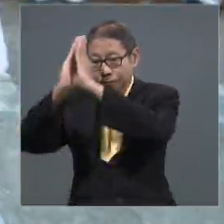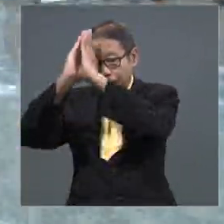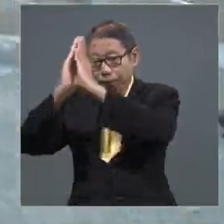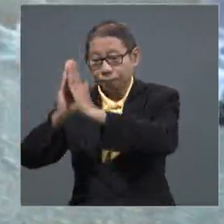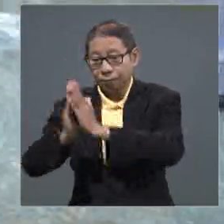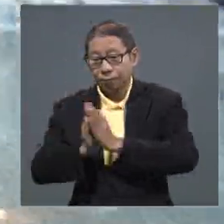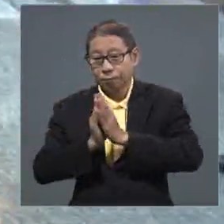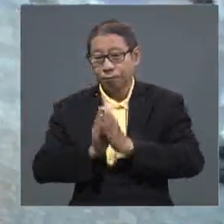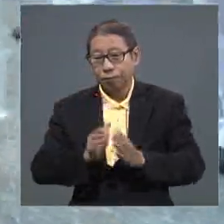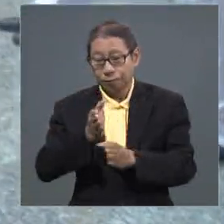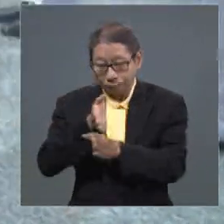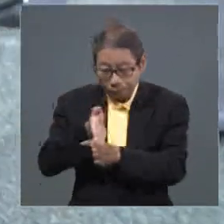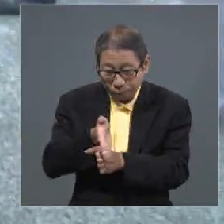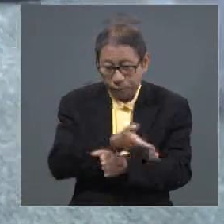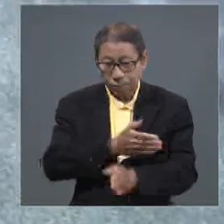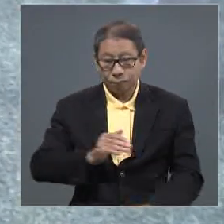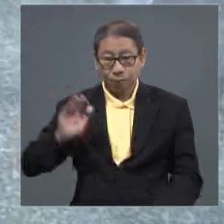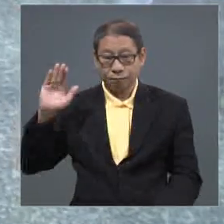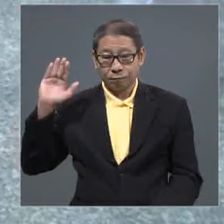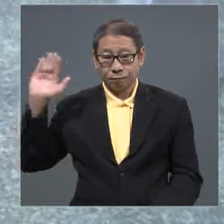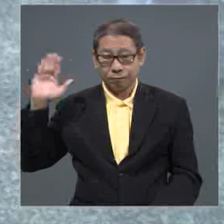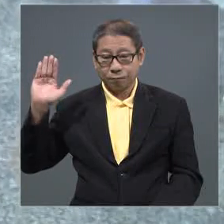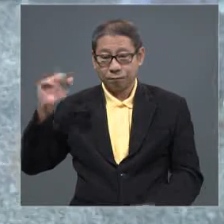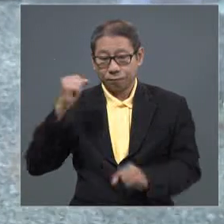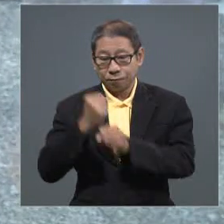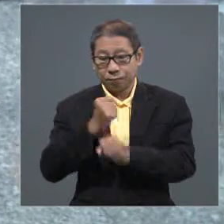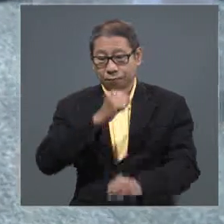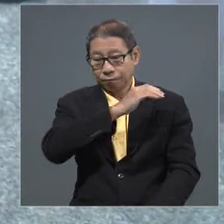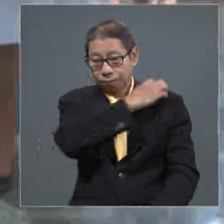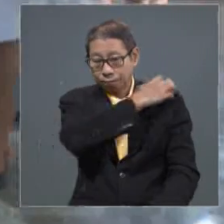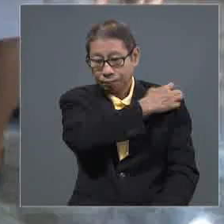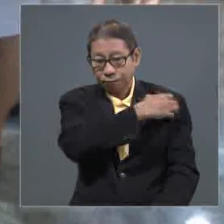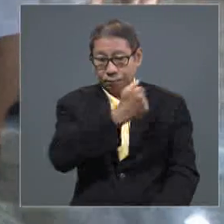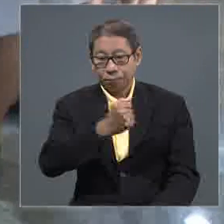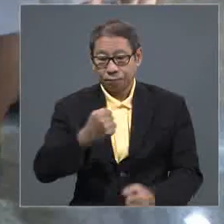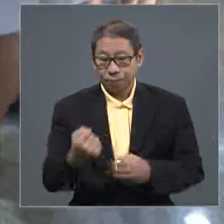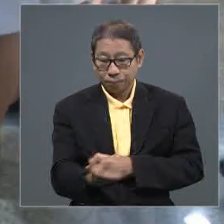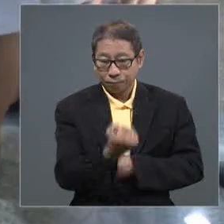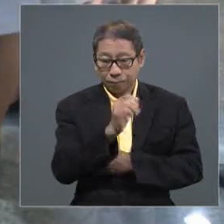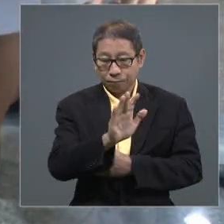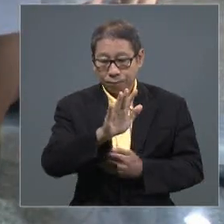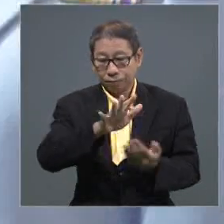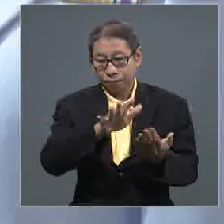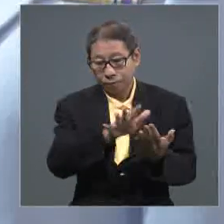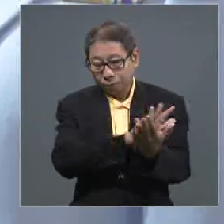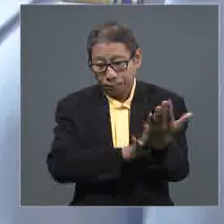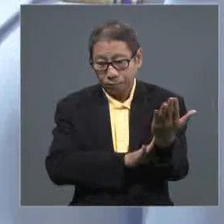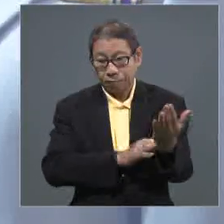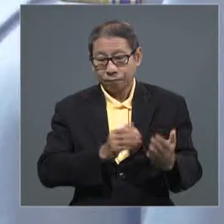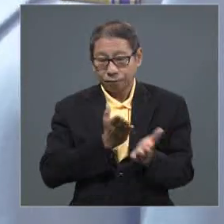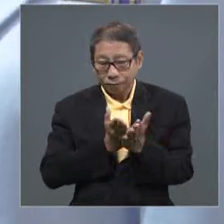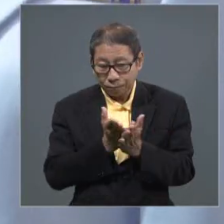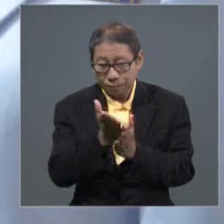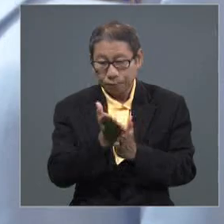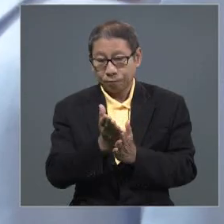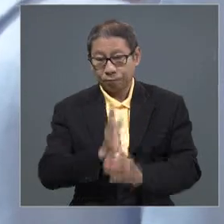งคลก่อนจะนำกล่าวถวายสัตย์ปฏิญาณเพื่อเป็นข้าราชการที่ดีเป็นพลังของแผ่นดินมีความซื่อสัตย์สุจริตเจริ